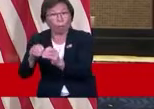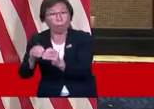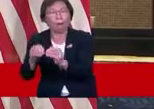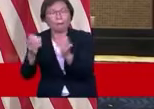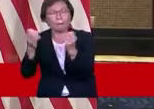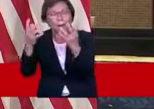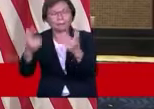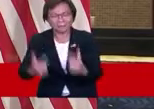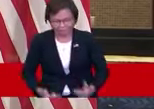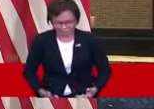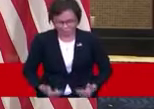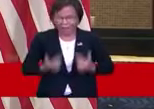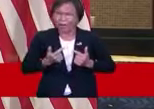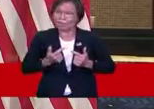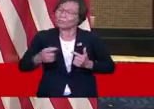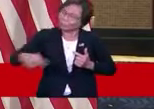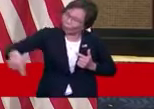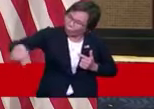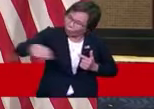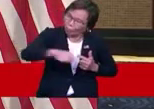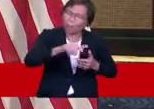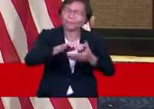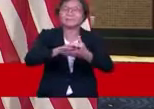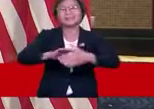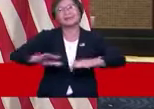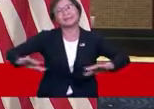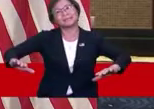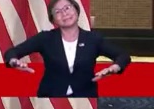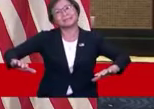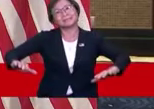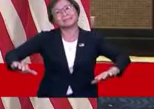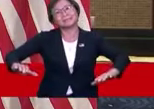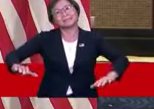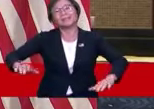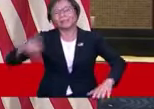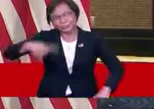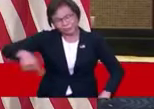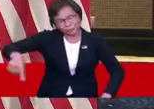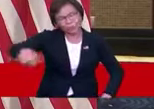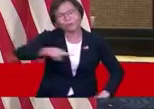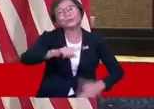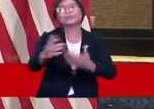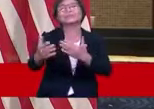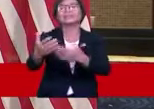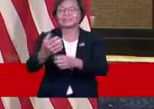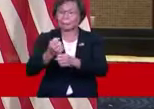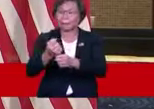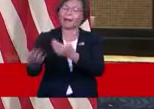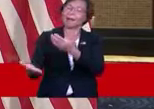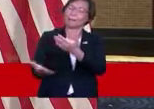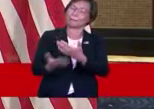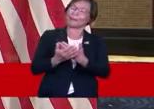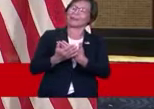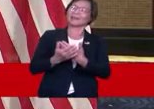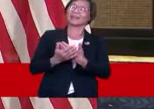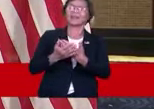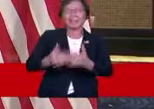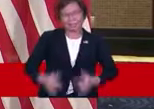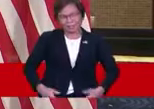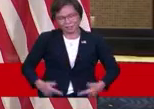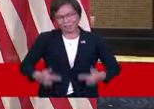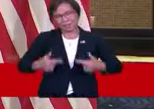banyak lagi nyawa akan dapat diselamatkan Hai dan story story dapat kembali menjalani